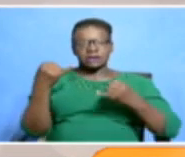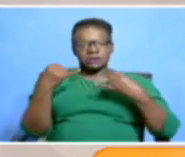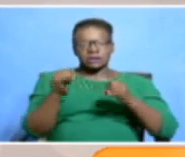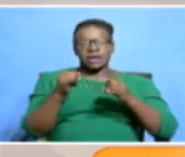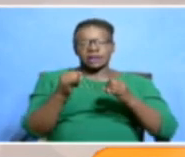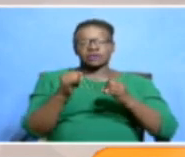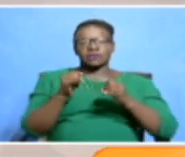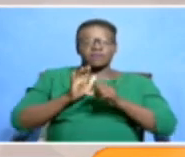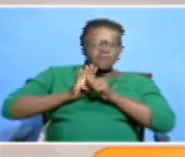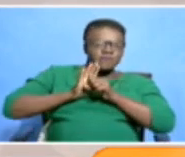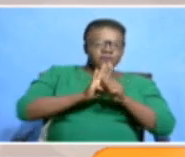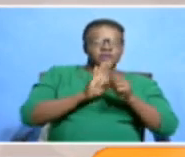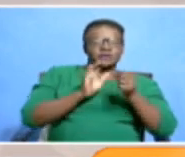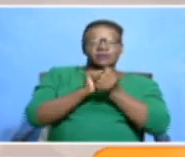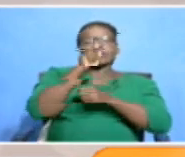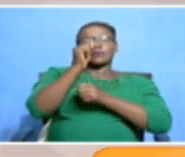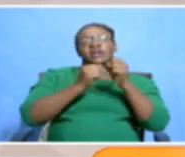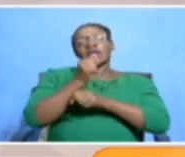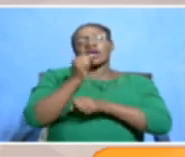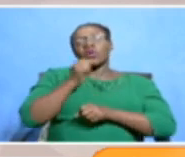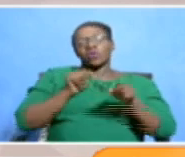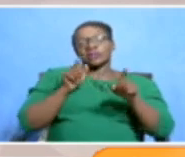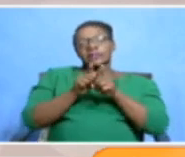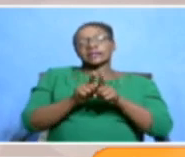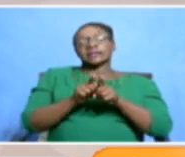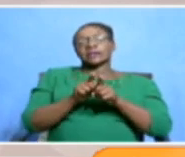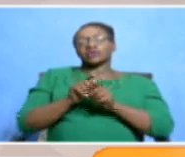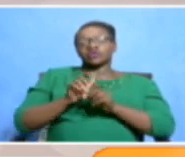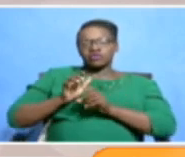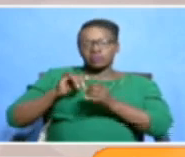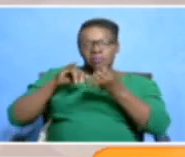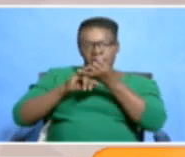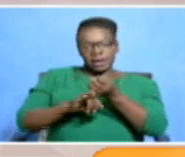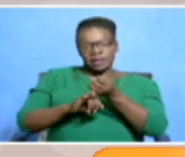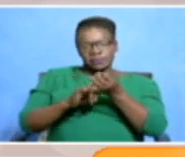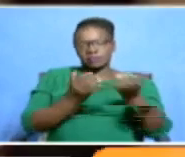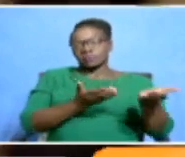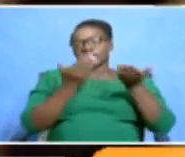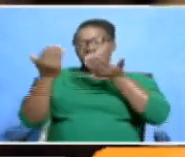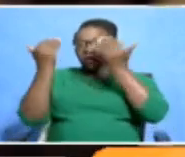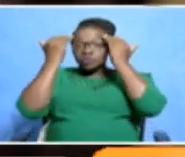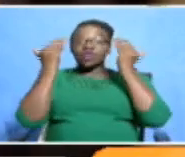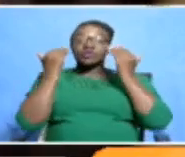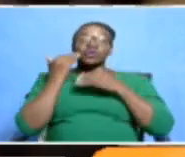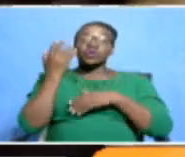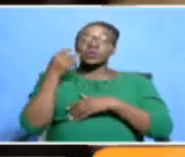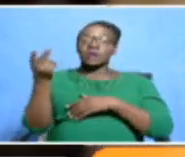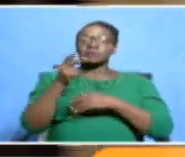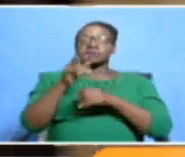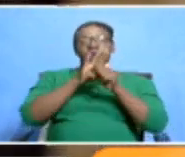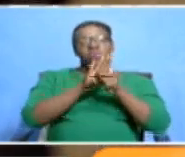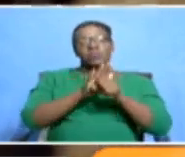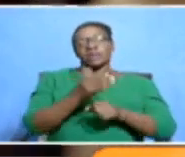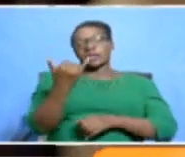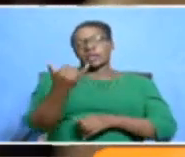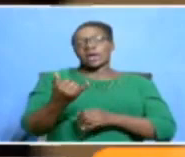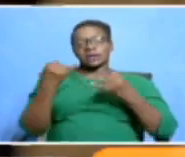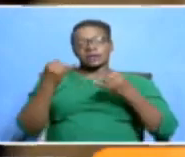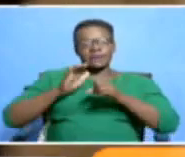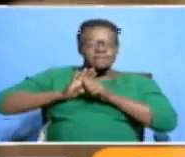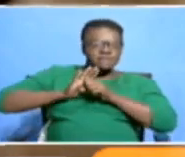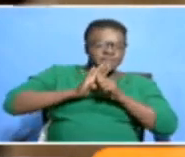dada yao wa miaka 15 wamefikishwa mahakamani leo. Wawili hao walishtakiwa kwa kumdhulumu mtoto kwa kujaribu kumuoza